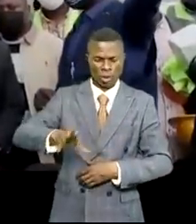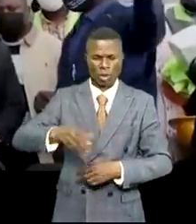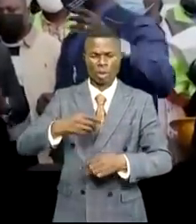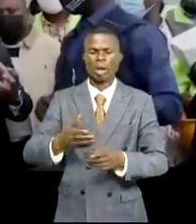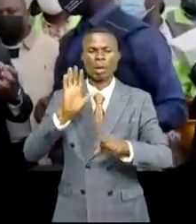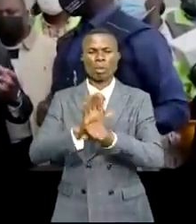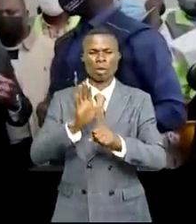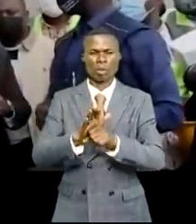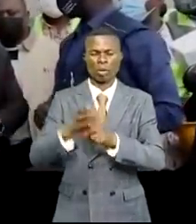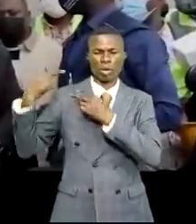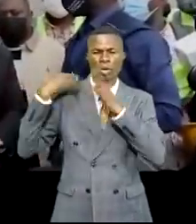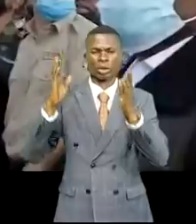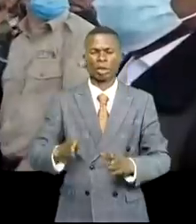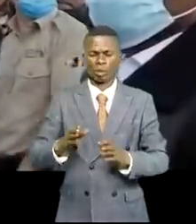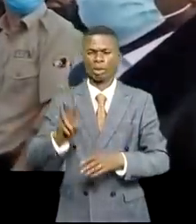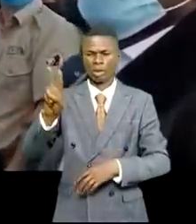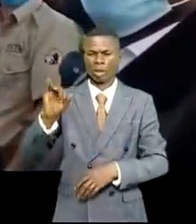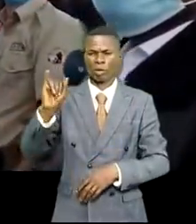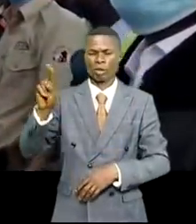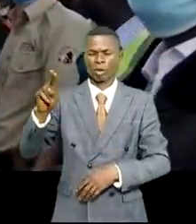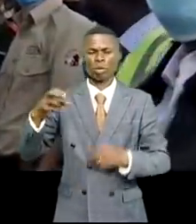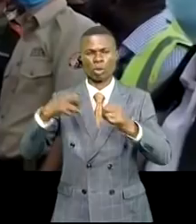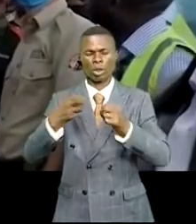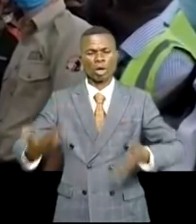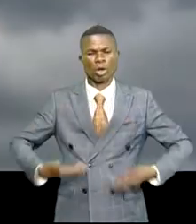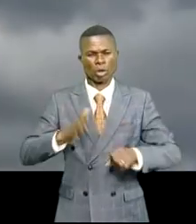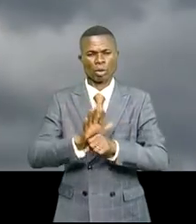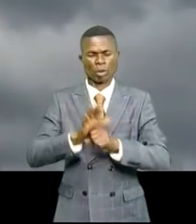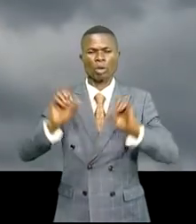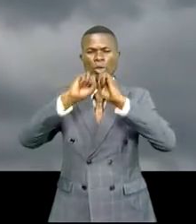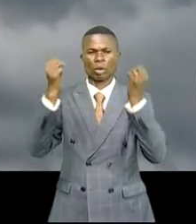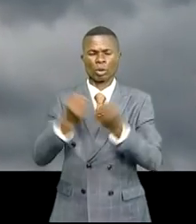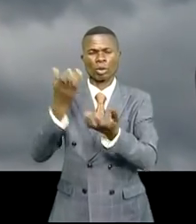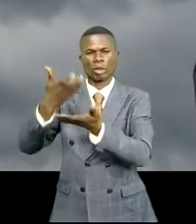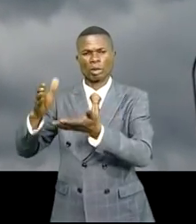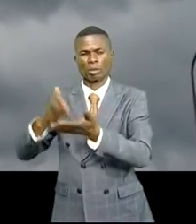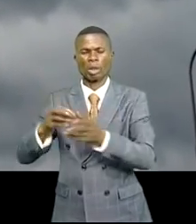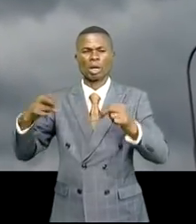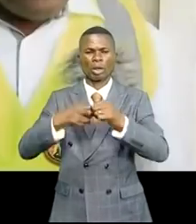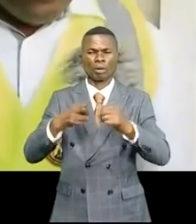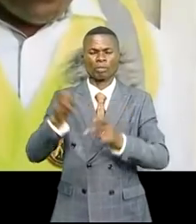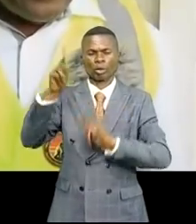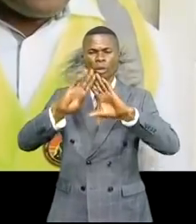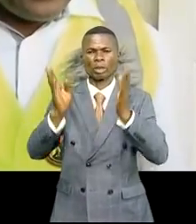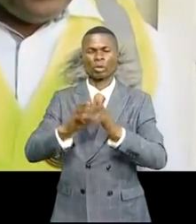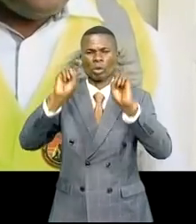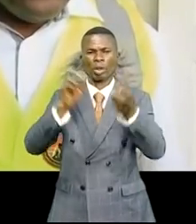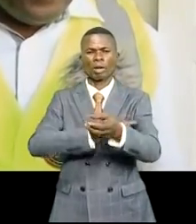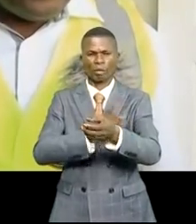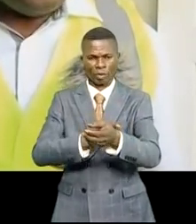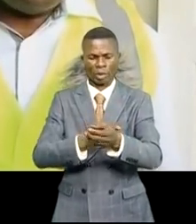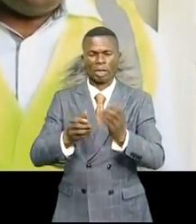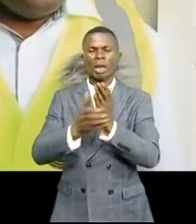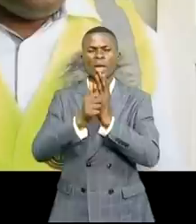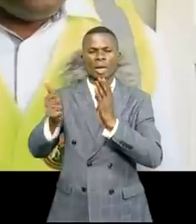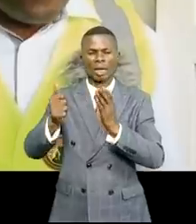salué par les responsables de Virunga Energy, société chargée des distributions. La population de Goma est habituée à la qualité de